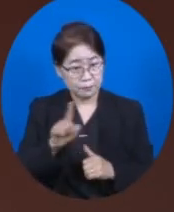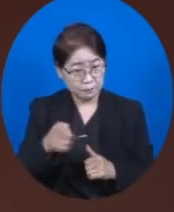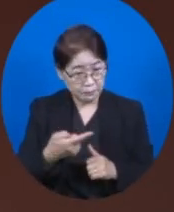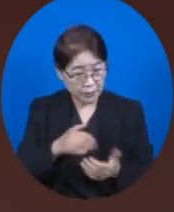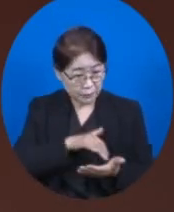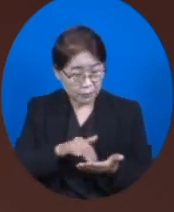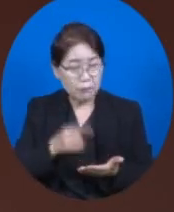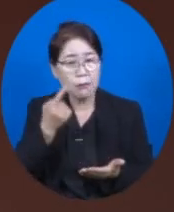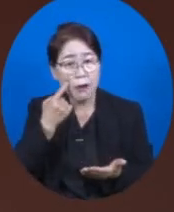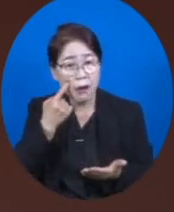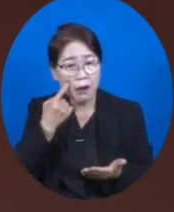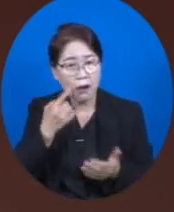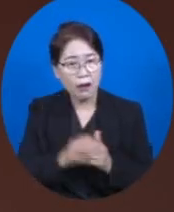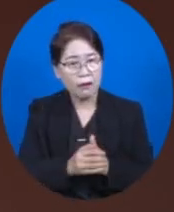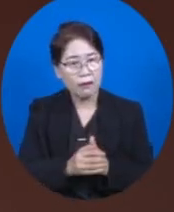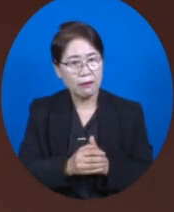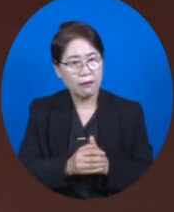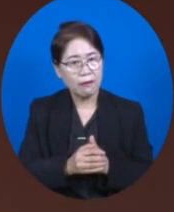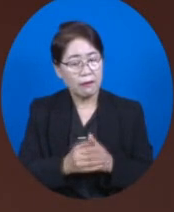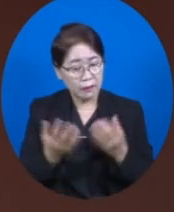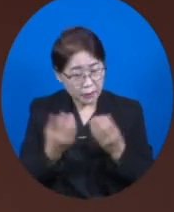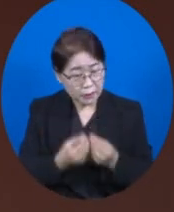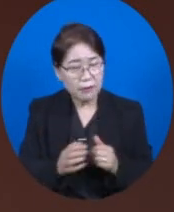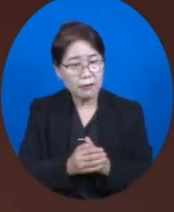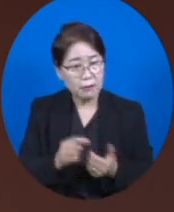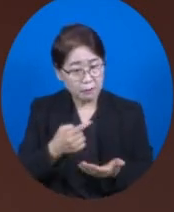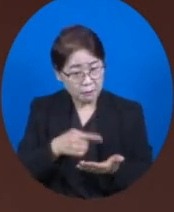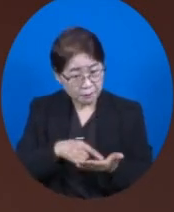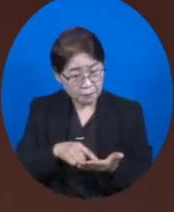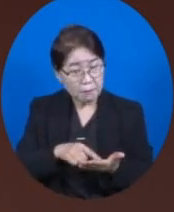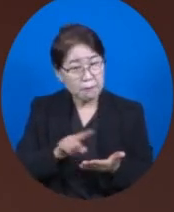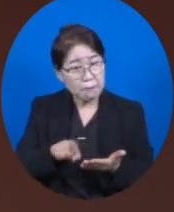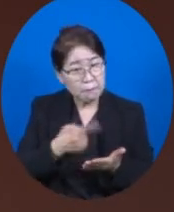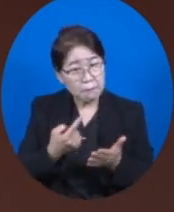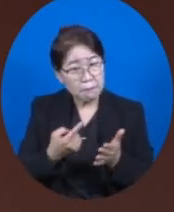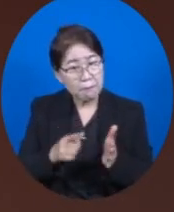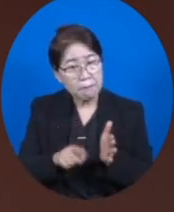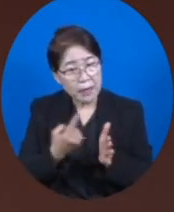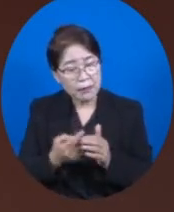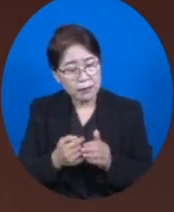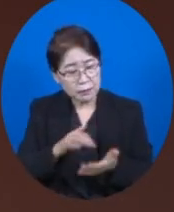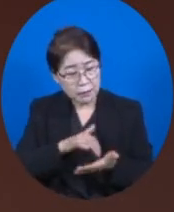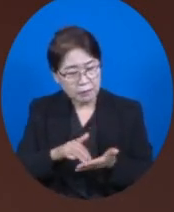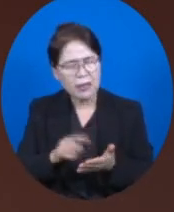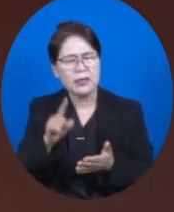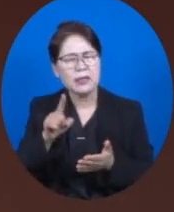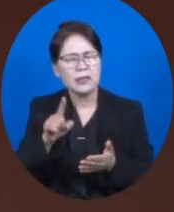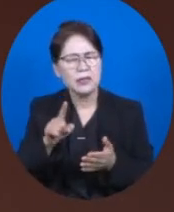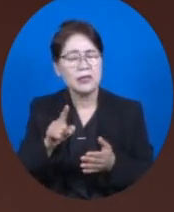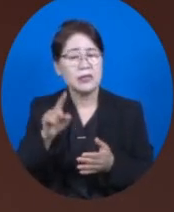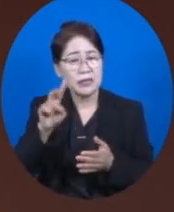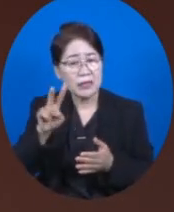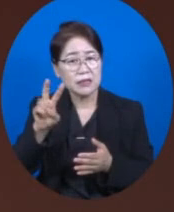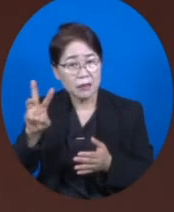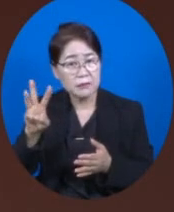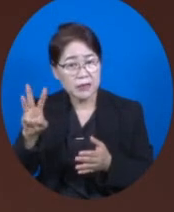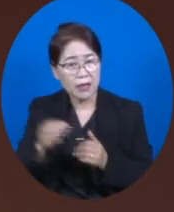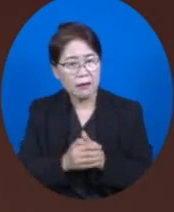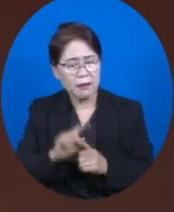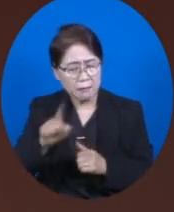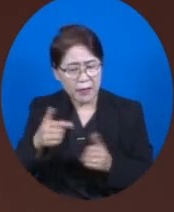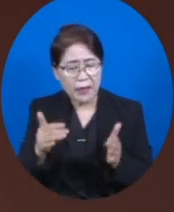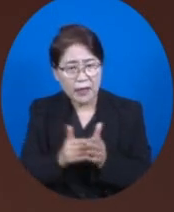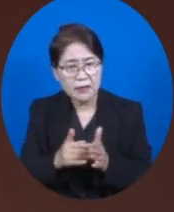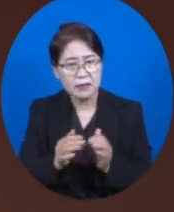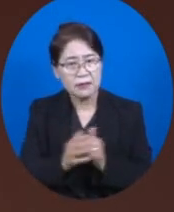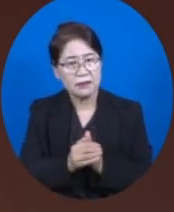가정해보세요 백을 샌다고 한다면 1부터 세어야만이 100을 셀 수가 있는 거예요 여러분 일과 십을